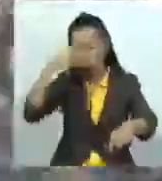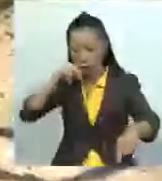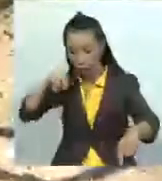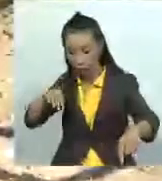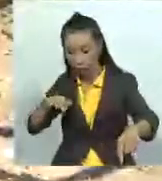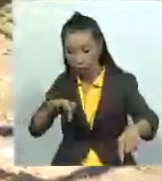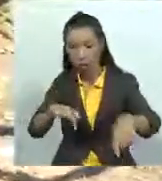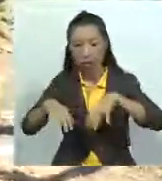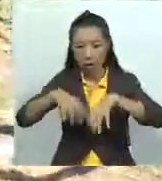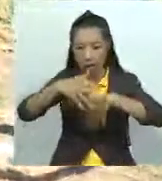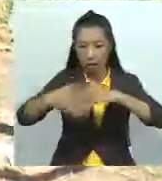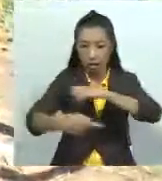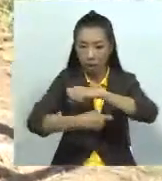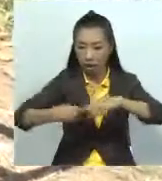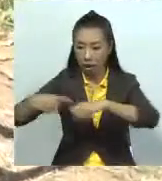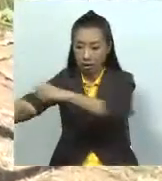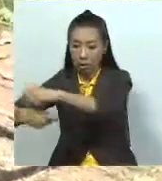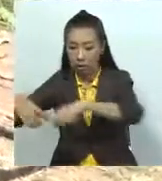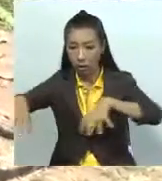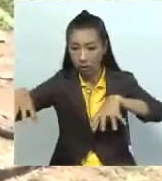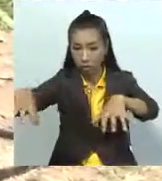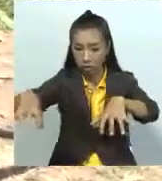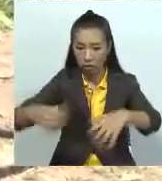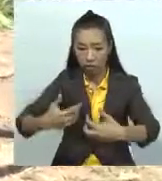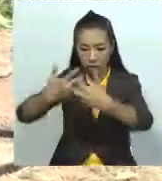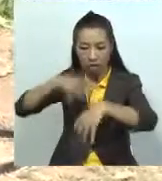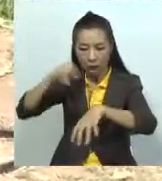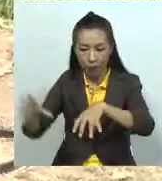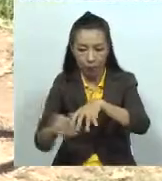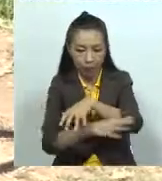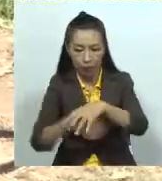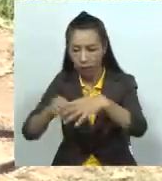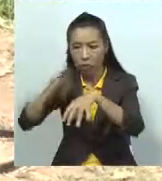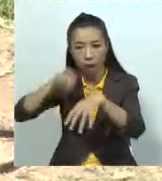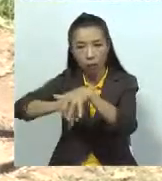องมีชาวนาสูบน้ำใช้ทำนาและทำสวนค่อนข้างมาก